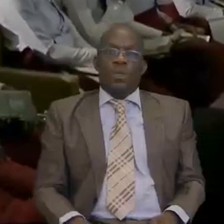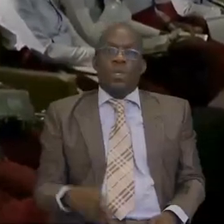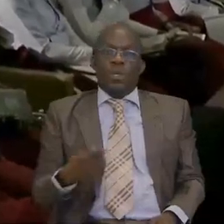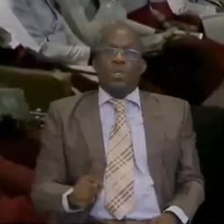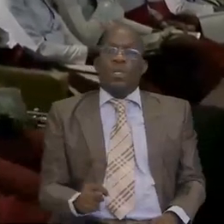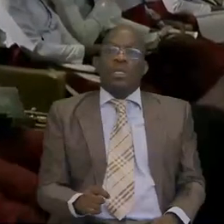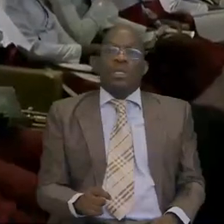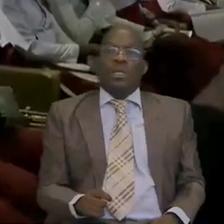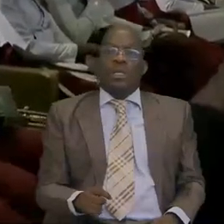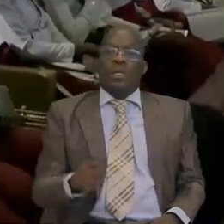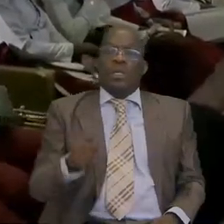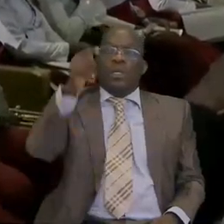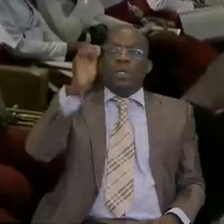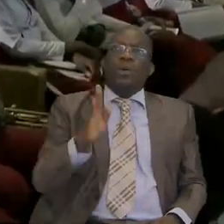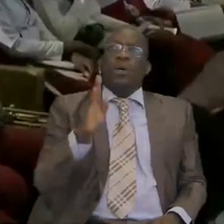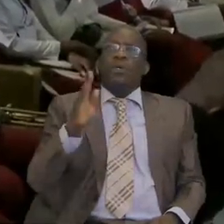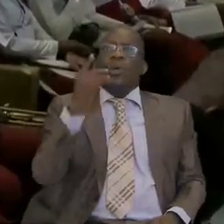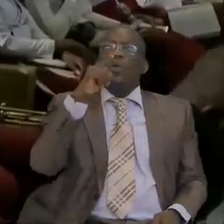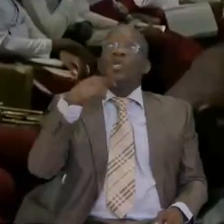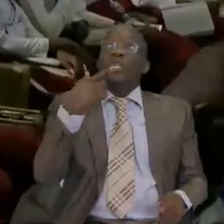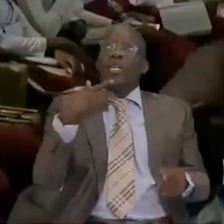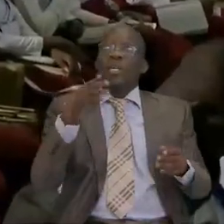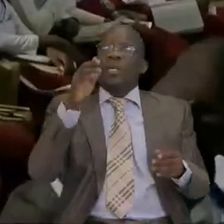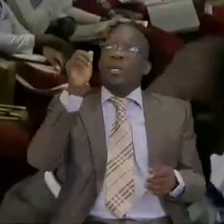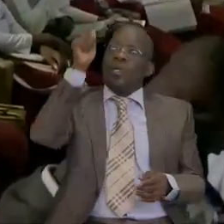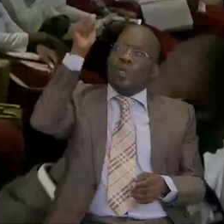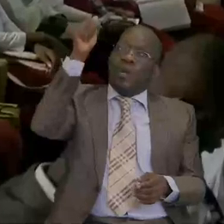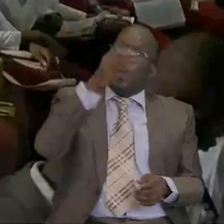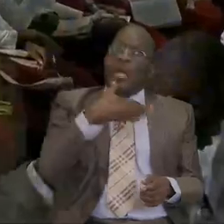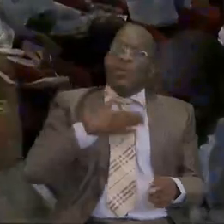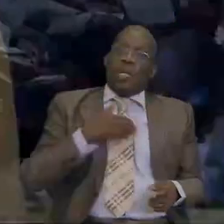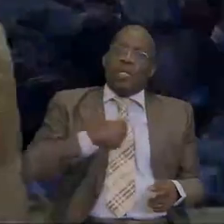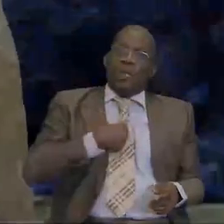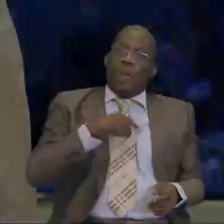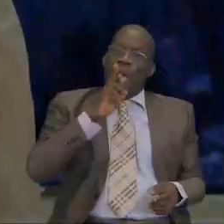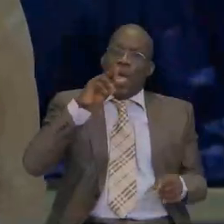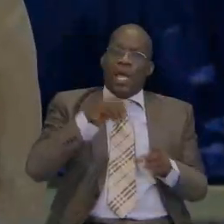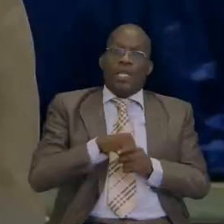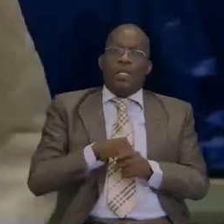Le Dieu qui dit lui-même et moi, nous sommes de la majorité.